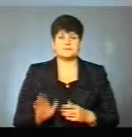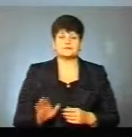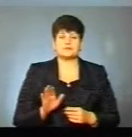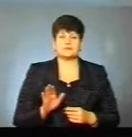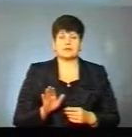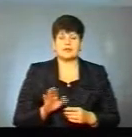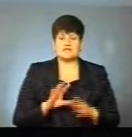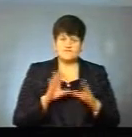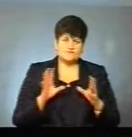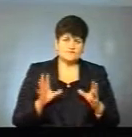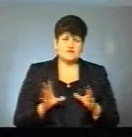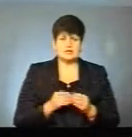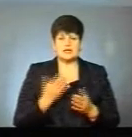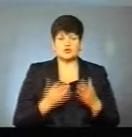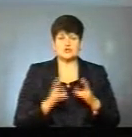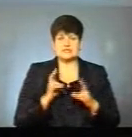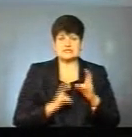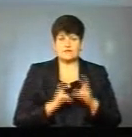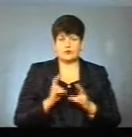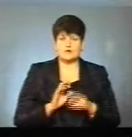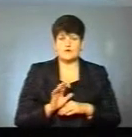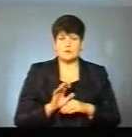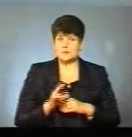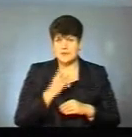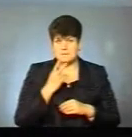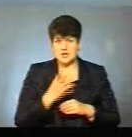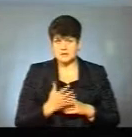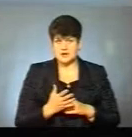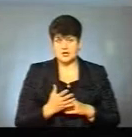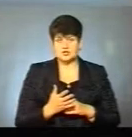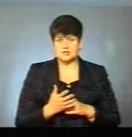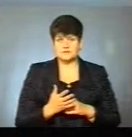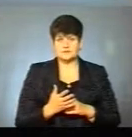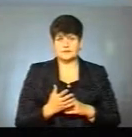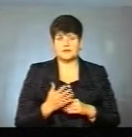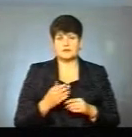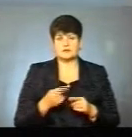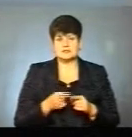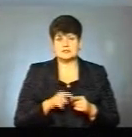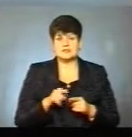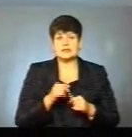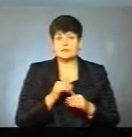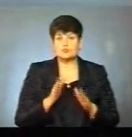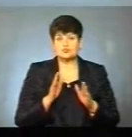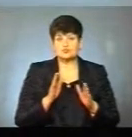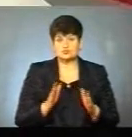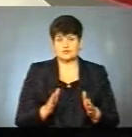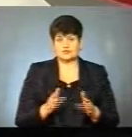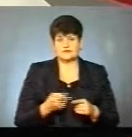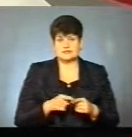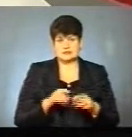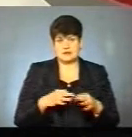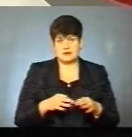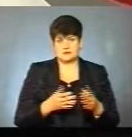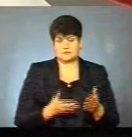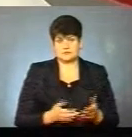І взагалі, якщо заводом-виробником не передбачені засоби пасивної безпеки, значить, відповідно, вони й не можуть бути апріорі в таких